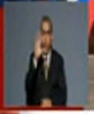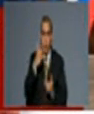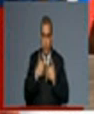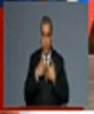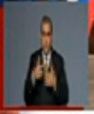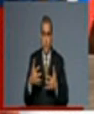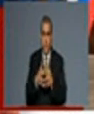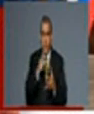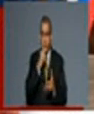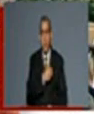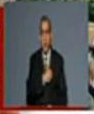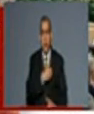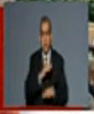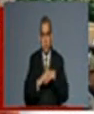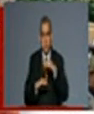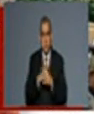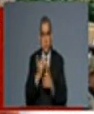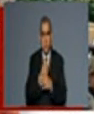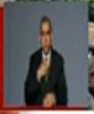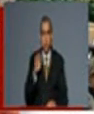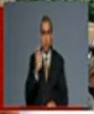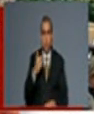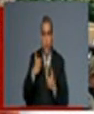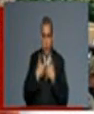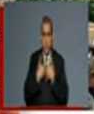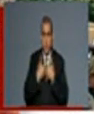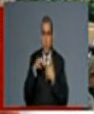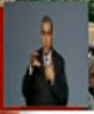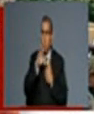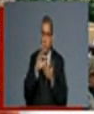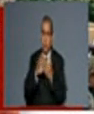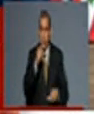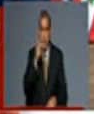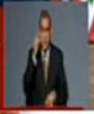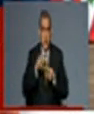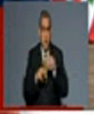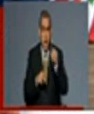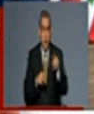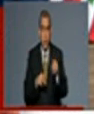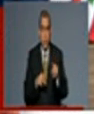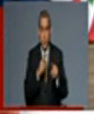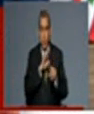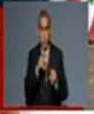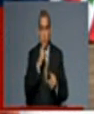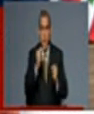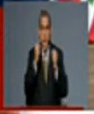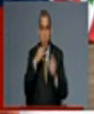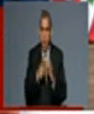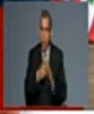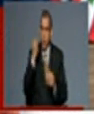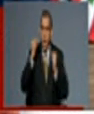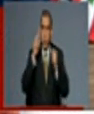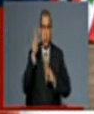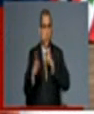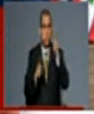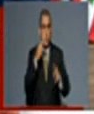بلكن النهارده، بس توقعاتك ايه؟ يعني تفتكر انه هذا المؤتمر هيبقى مردوده